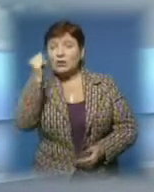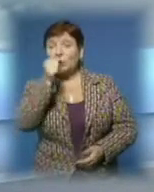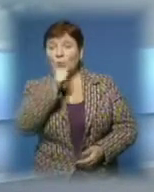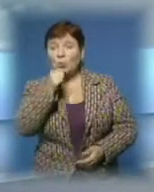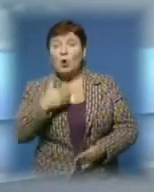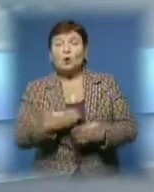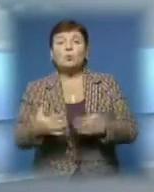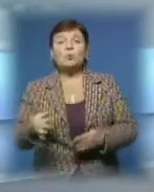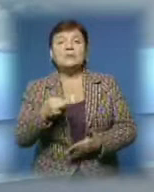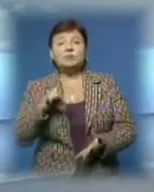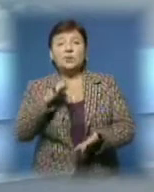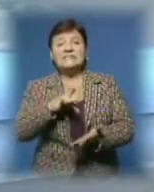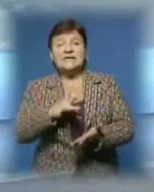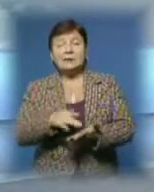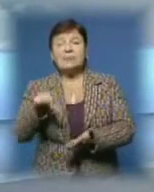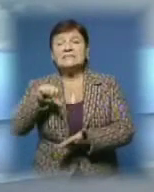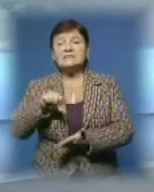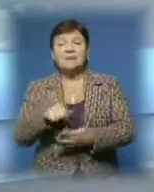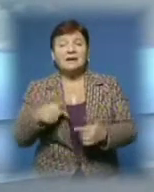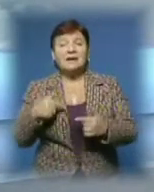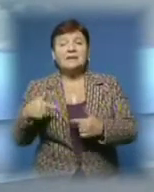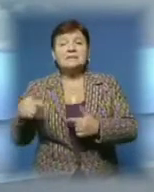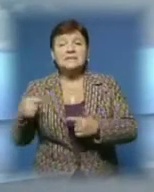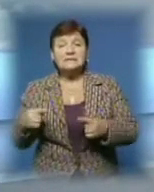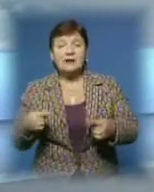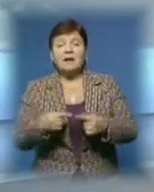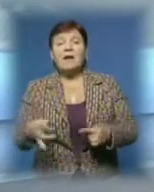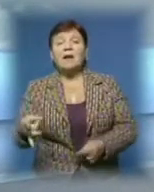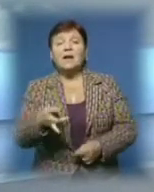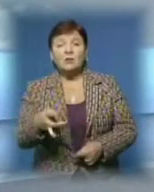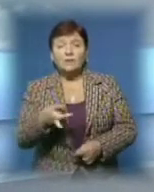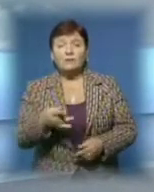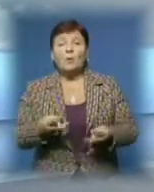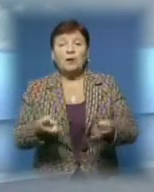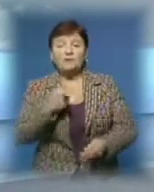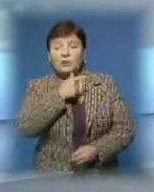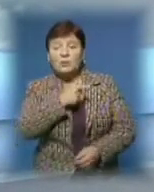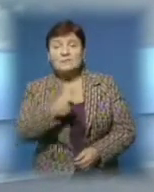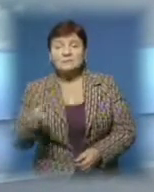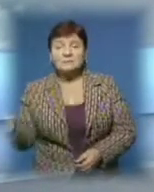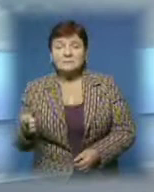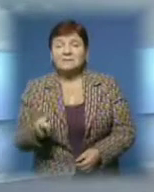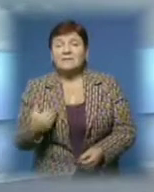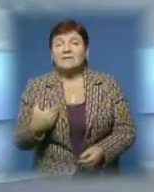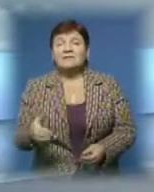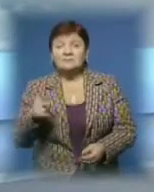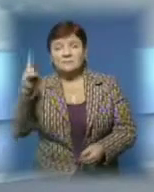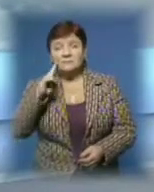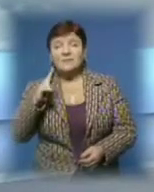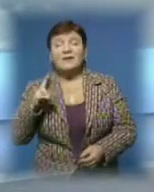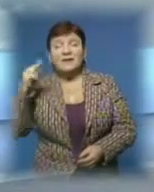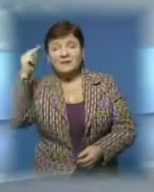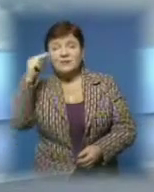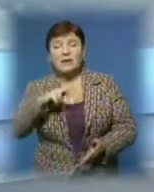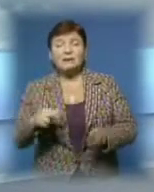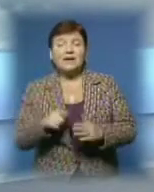До обласного центру з'їхалися представники з різних районів. Порушили питання опалювального сезону, внутрішніх вбиралень та навчальні плани.